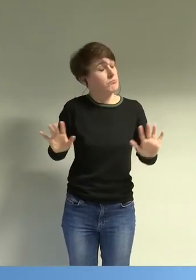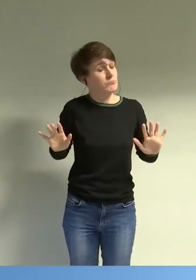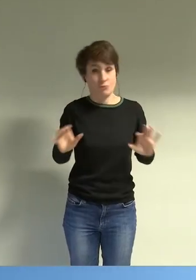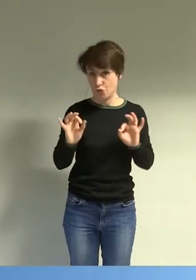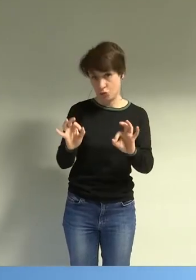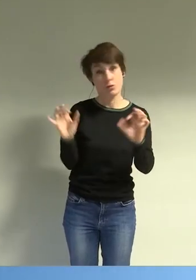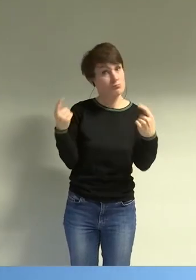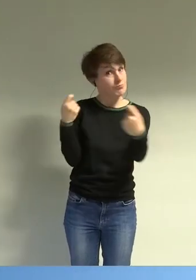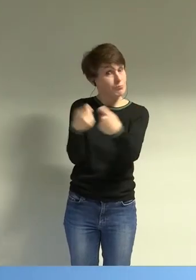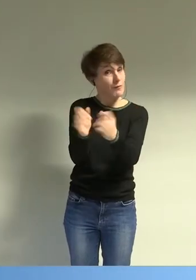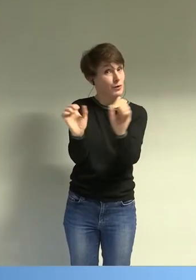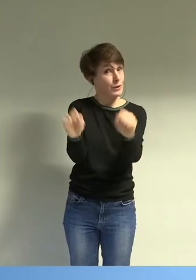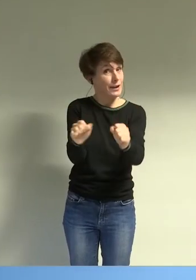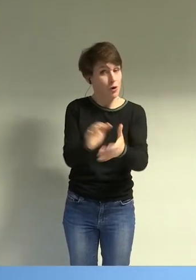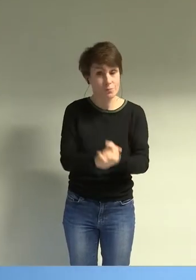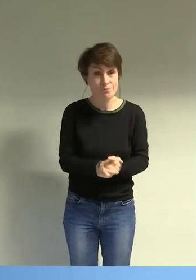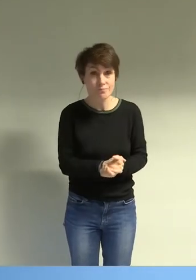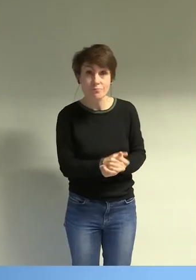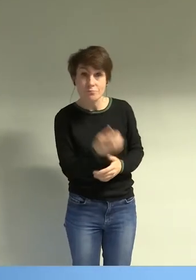c'était la conclusion